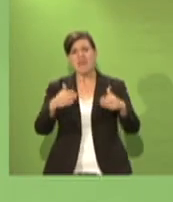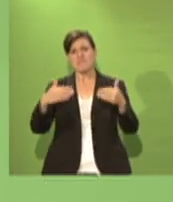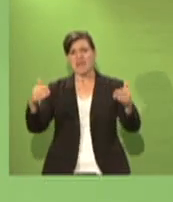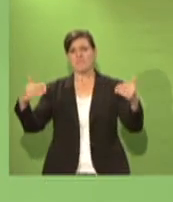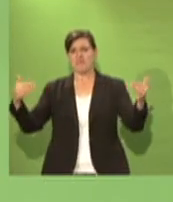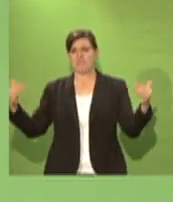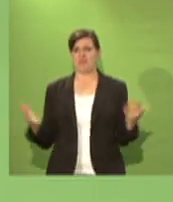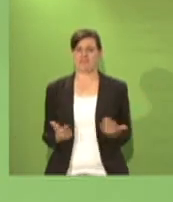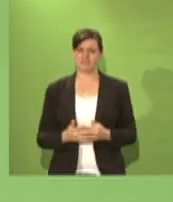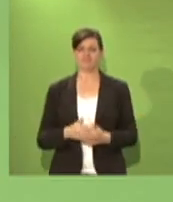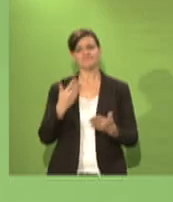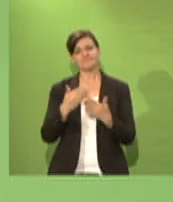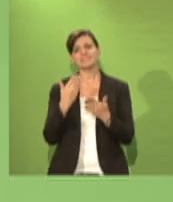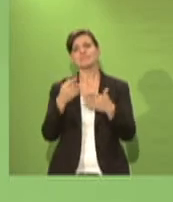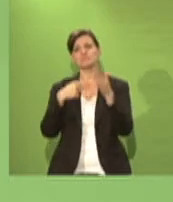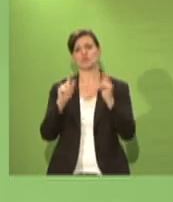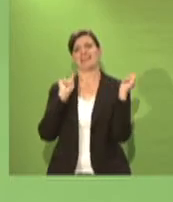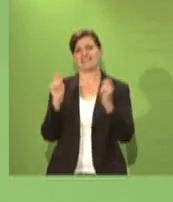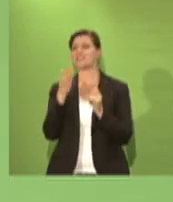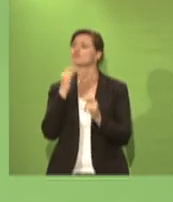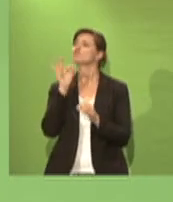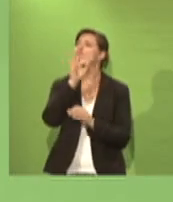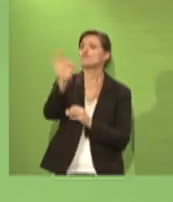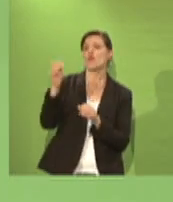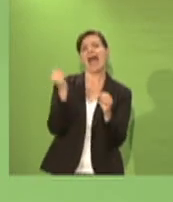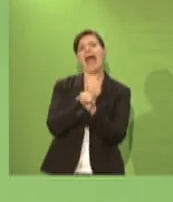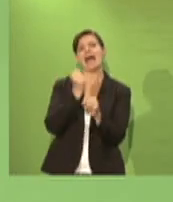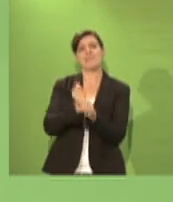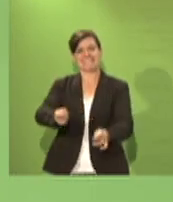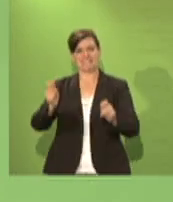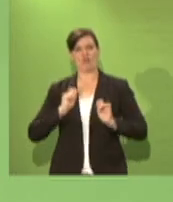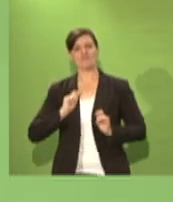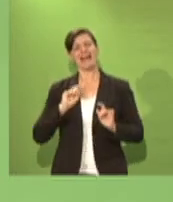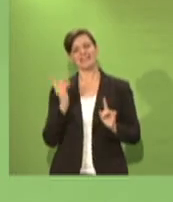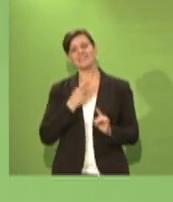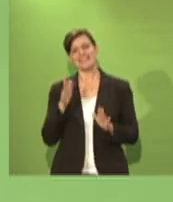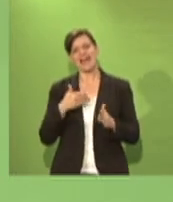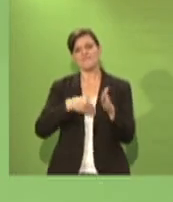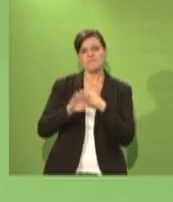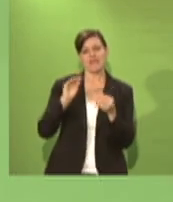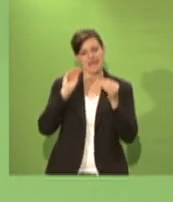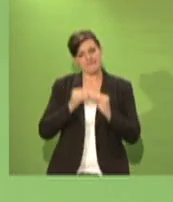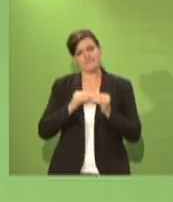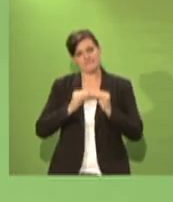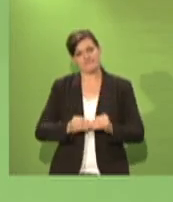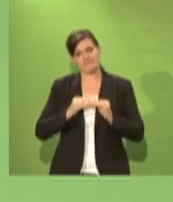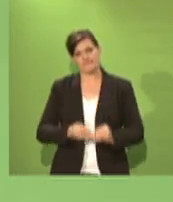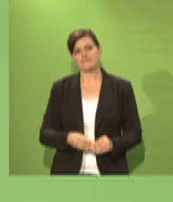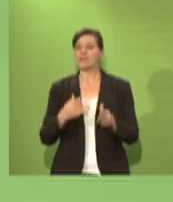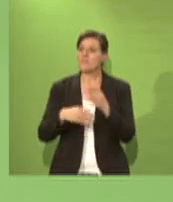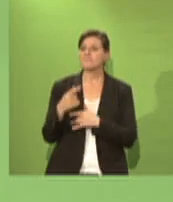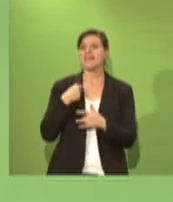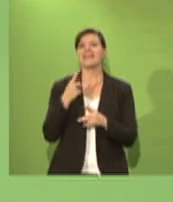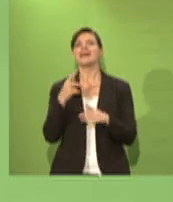diesem Antrag euch um einen Arbeitsauftrag bitten, daran weiterzuarbeiten, neue Möglichkeiten finden, des Zugangs,